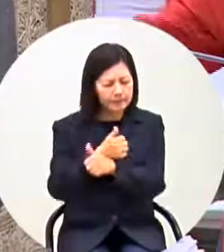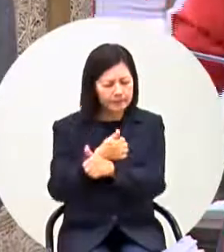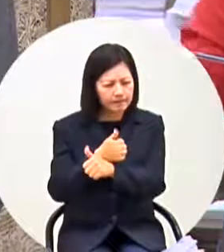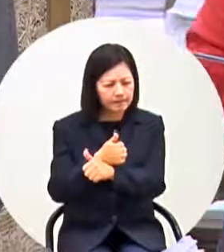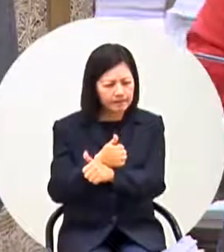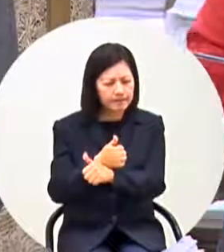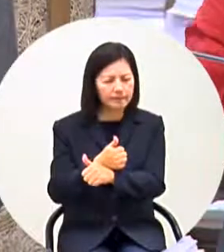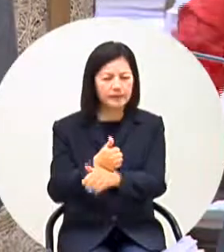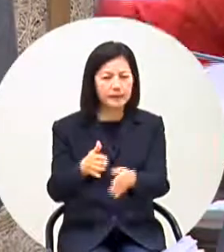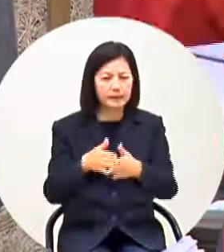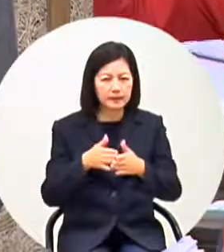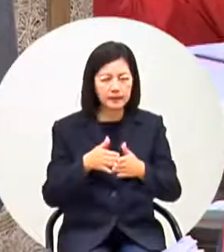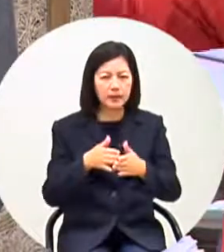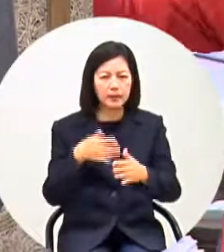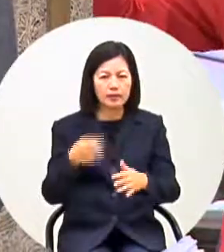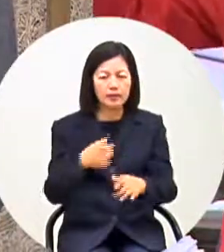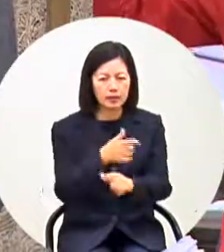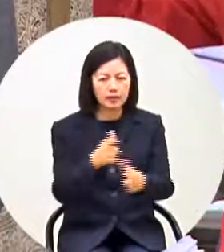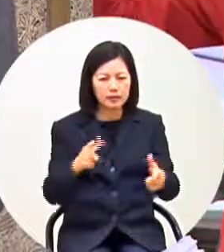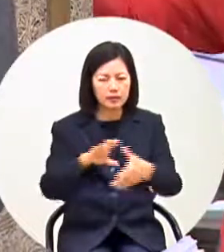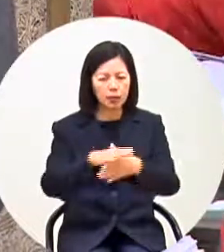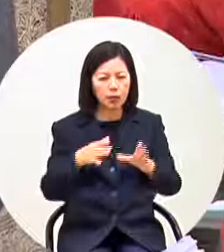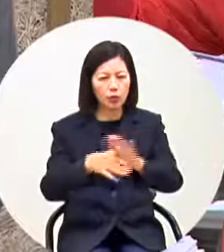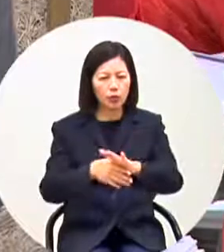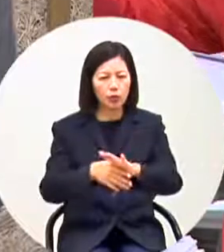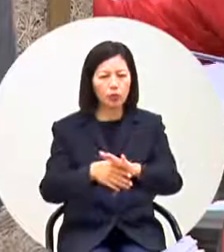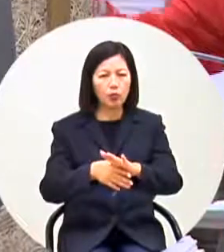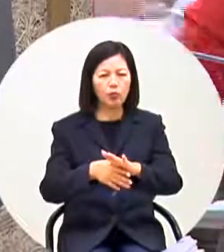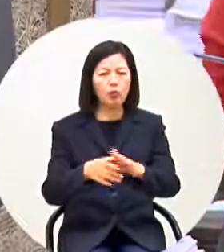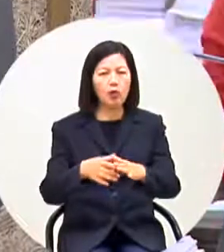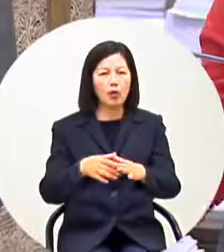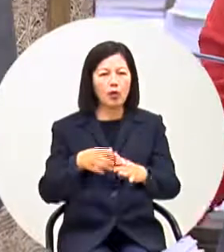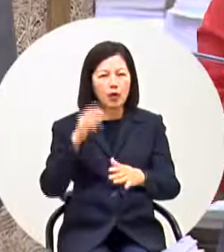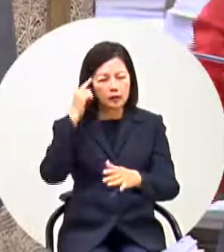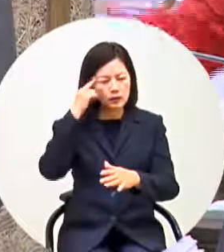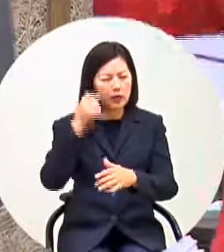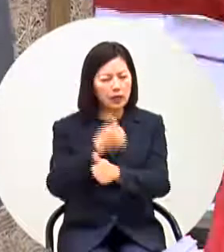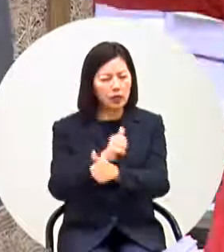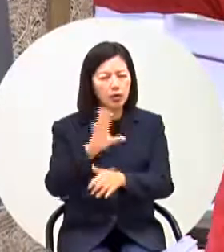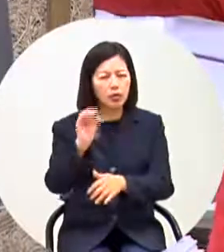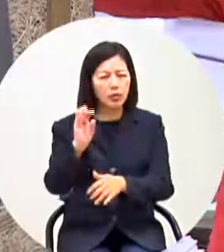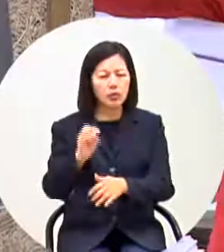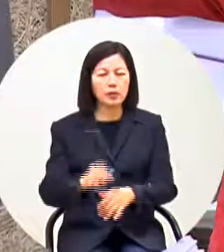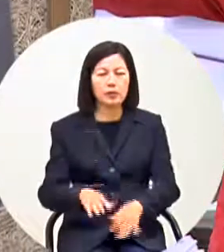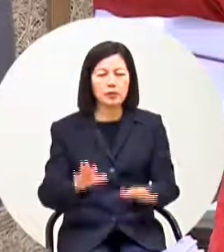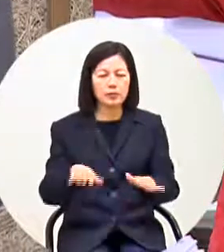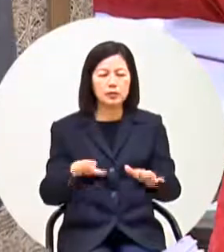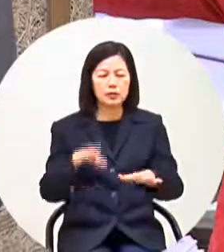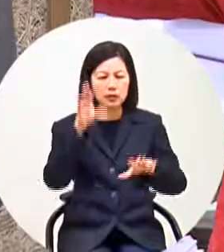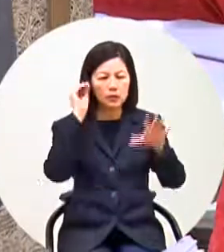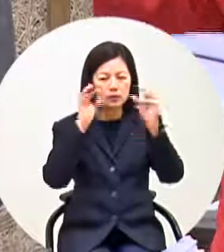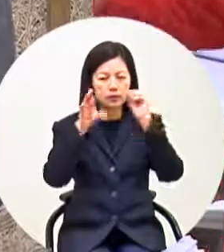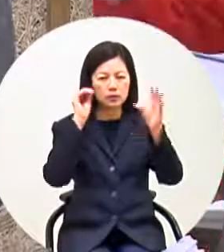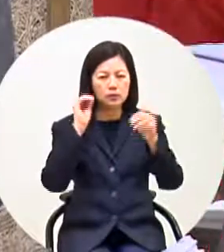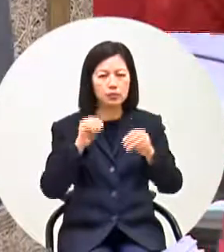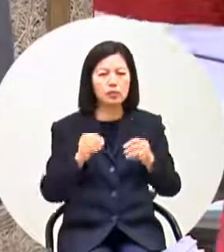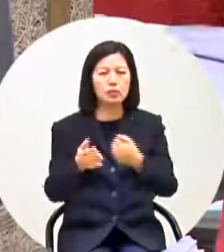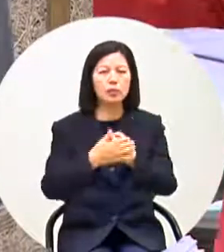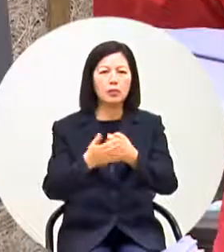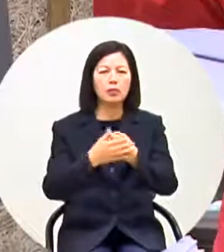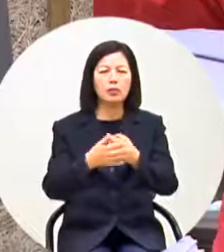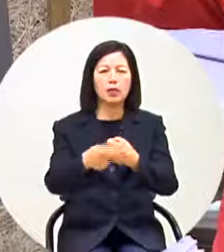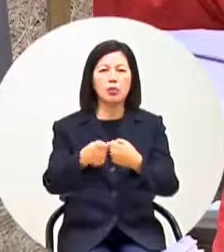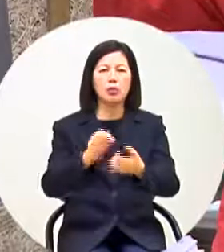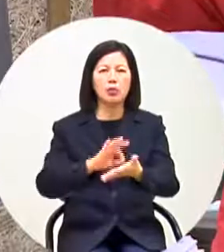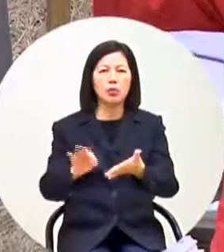些考量，好的运用这现有的资源，你看当台中彩虹眷村，还有台